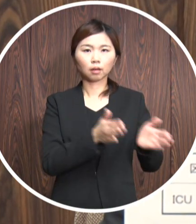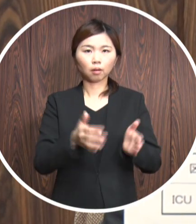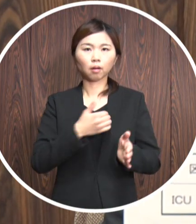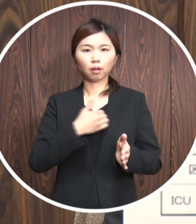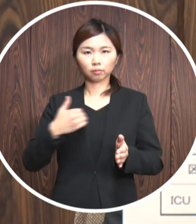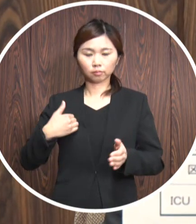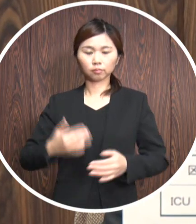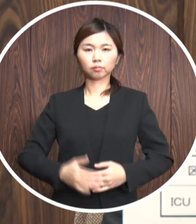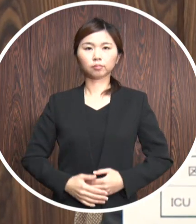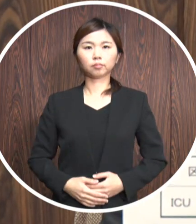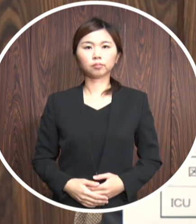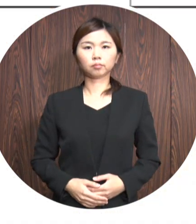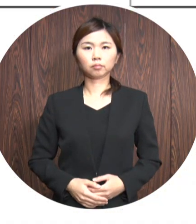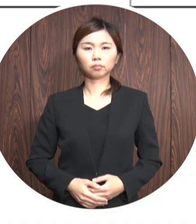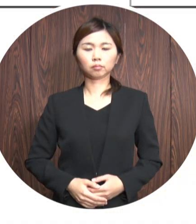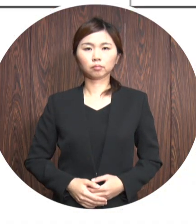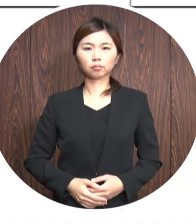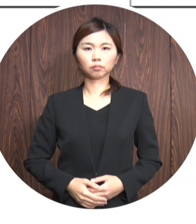ます